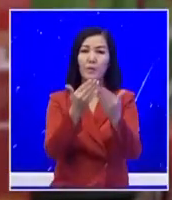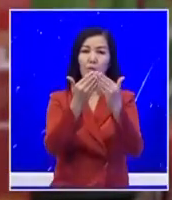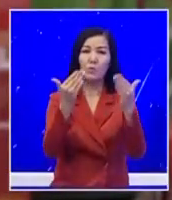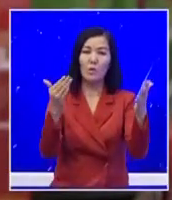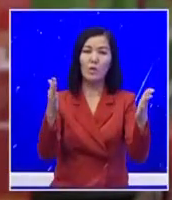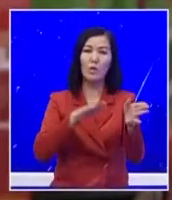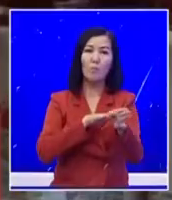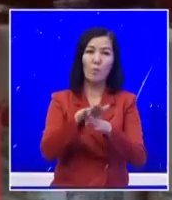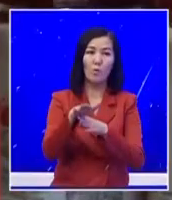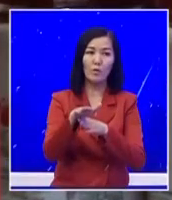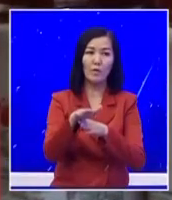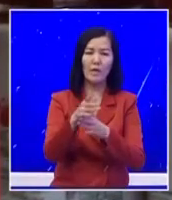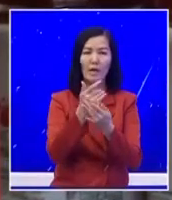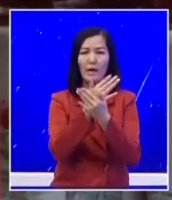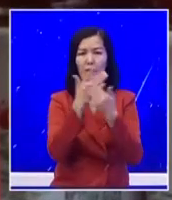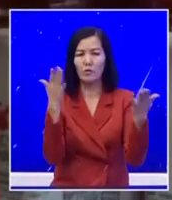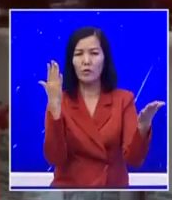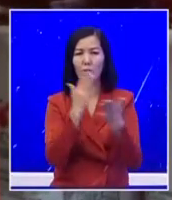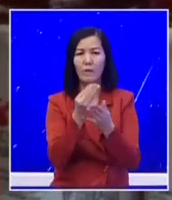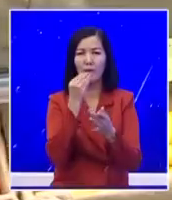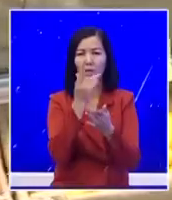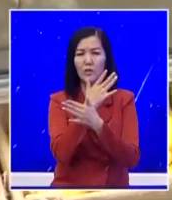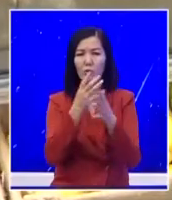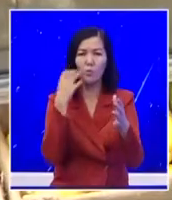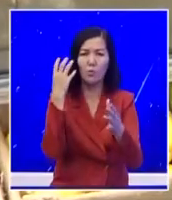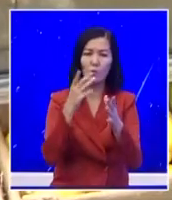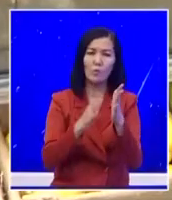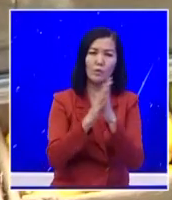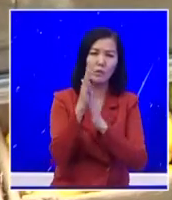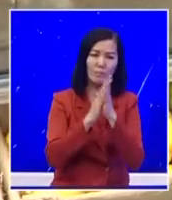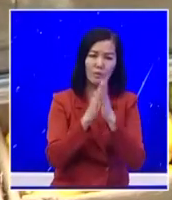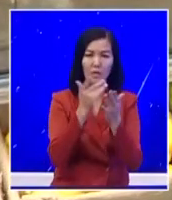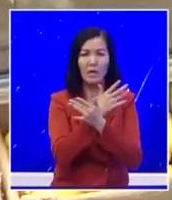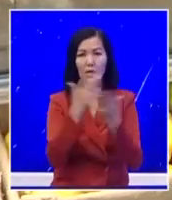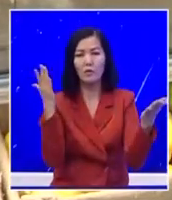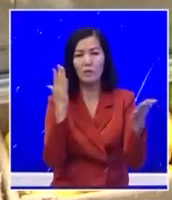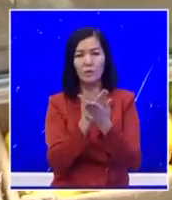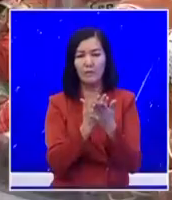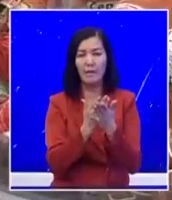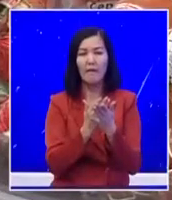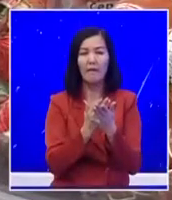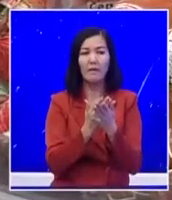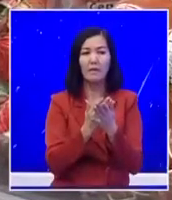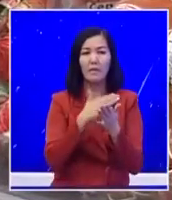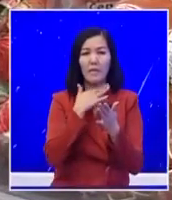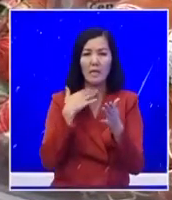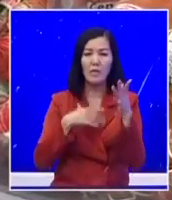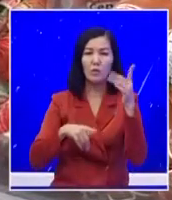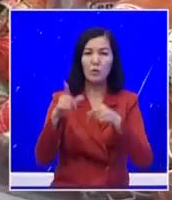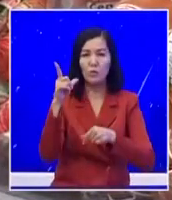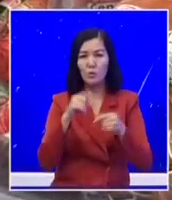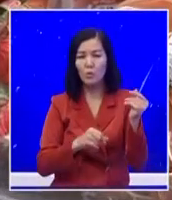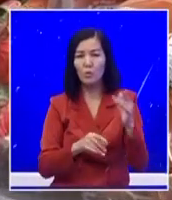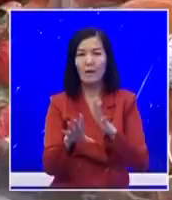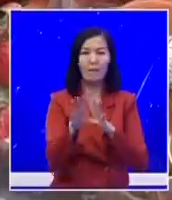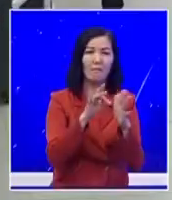тұр. Сан алуан сапалы тауар, азық-түлікпен көкөніс, жеміс-жидек түрімен көз сүрінеді. Ет, сүт өнімдері